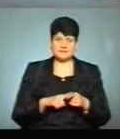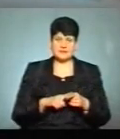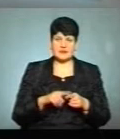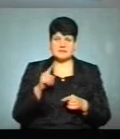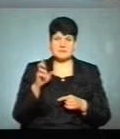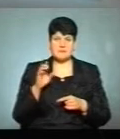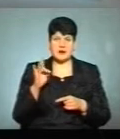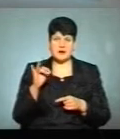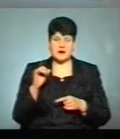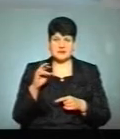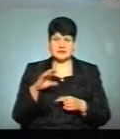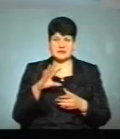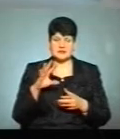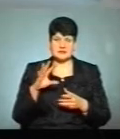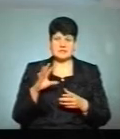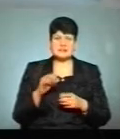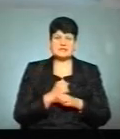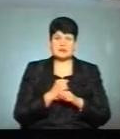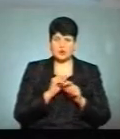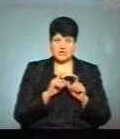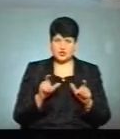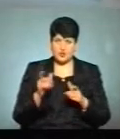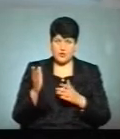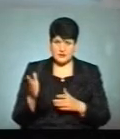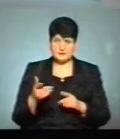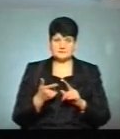Збаразька загальноосвітня санаторна школа і також